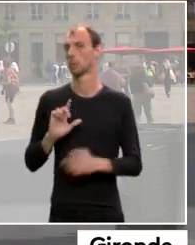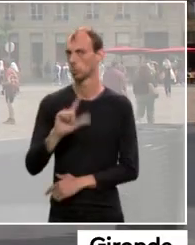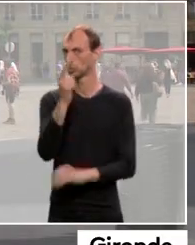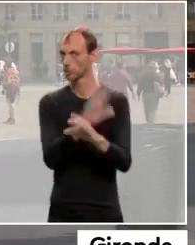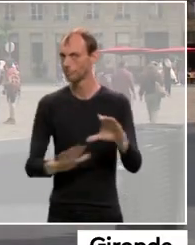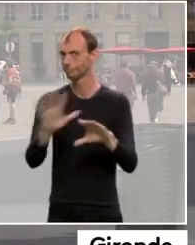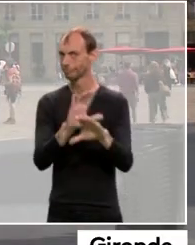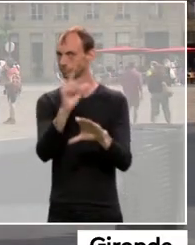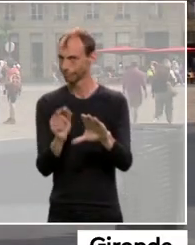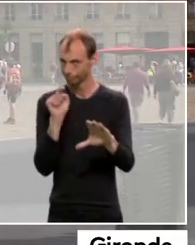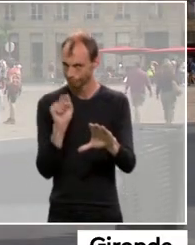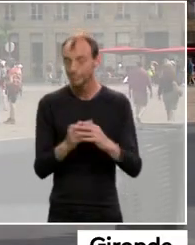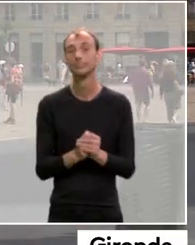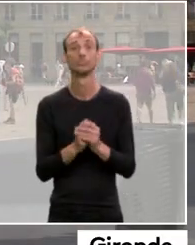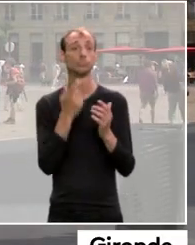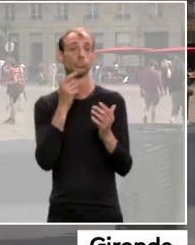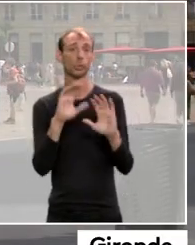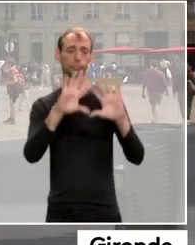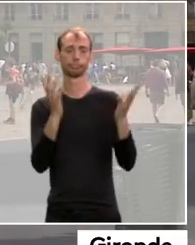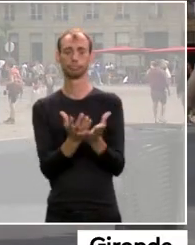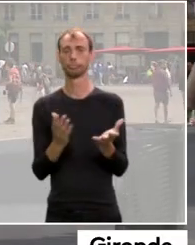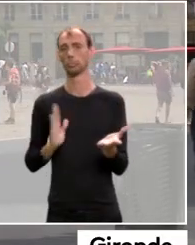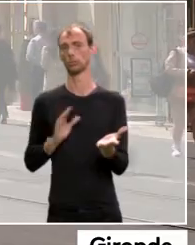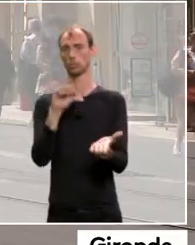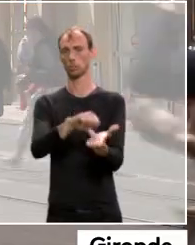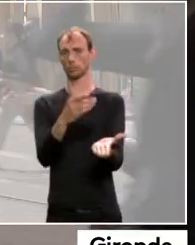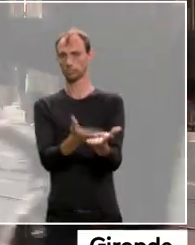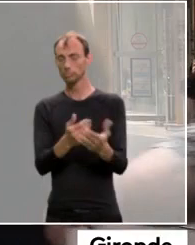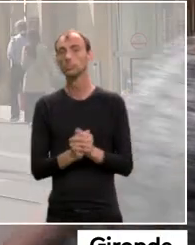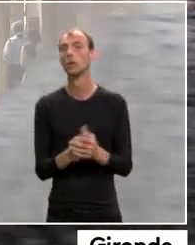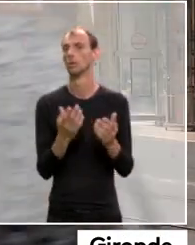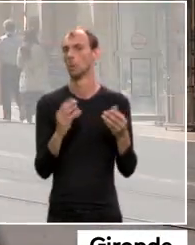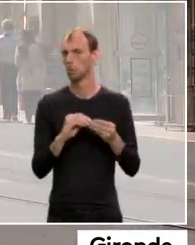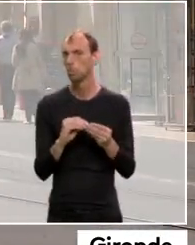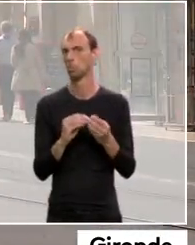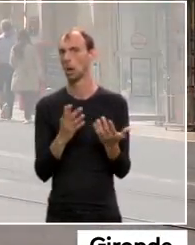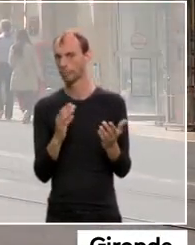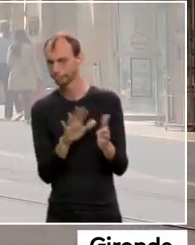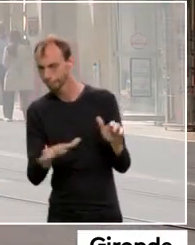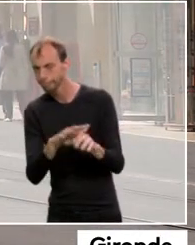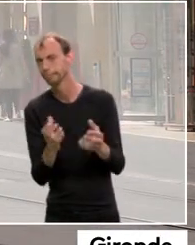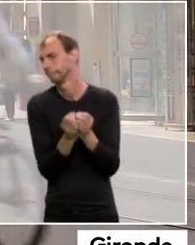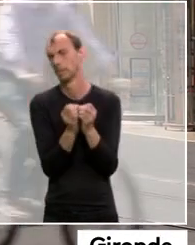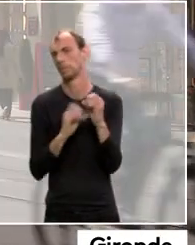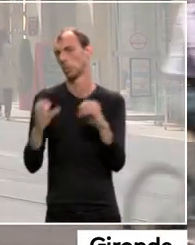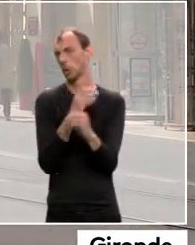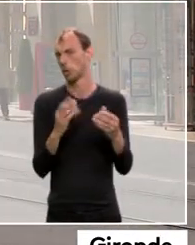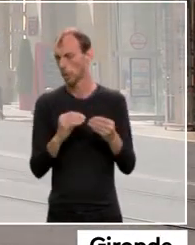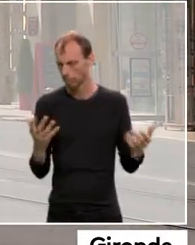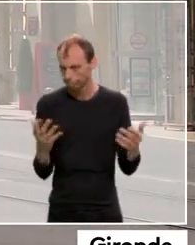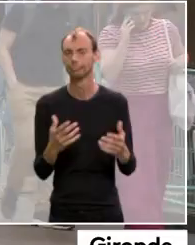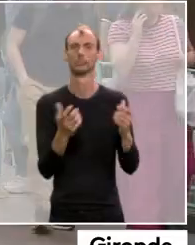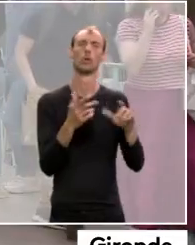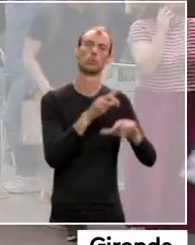de la Gironde il s'agit globalement de Bordeaux centre avec beaucoup de problématiques liées à cette grande métropole le logement